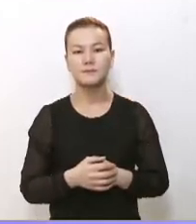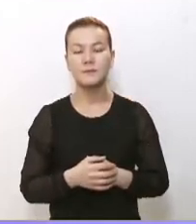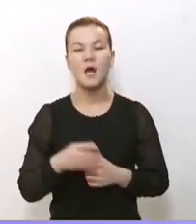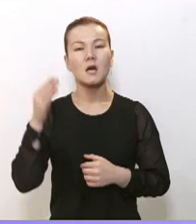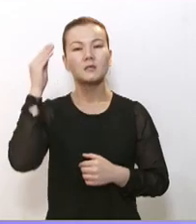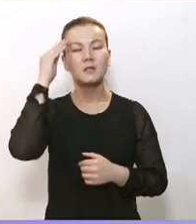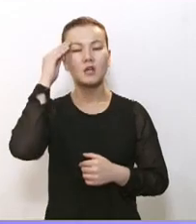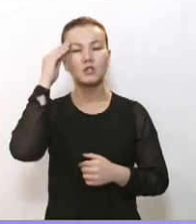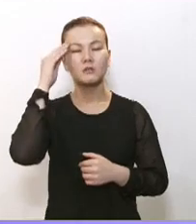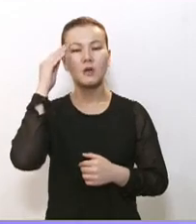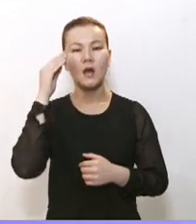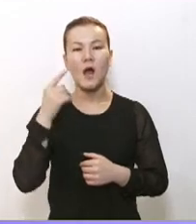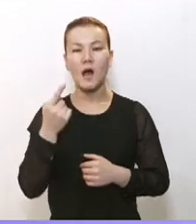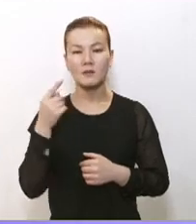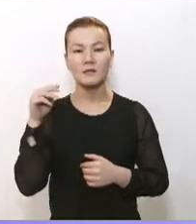1016. Значит,